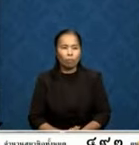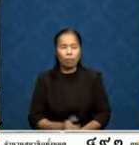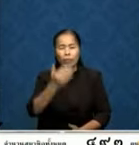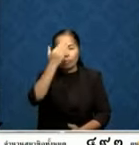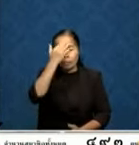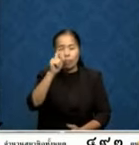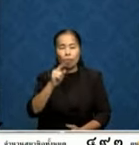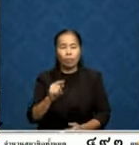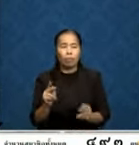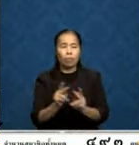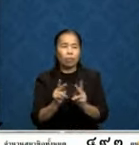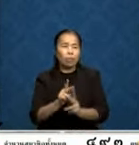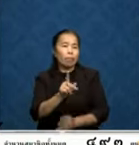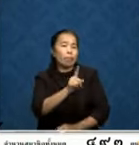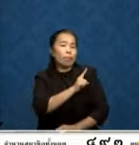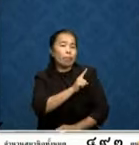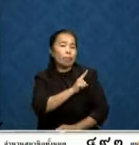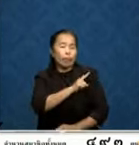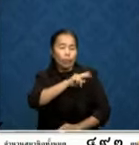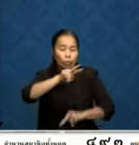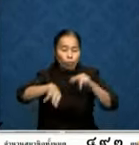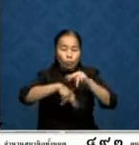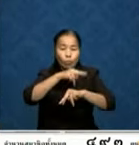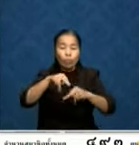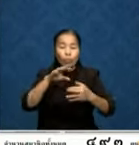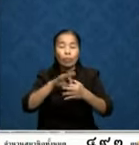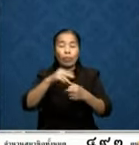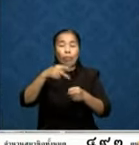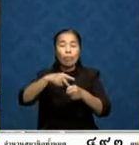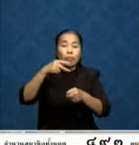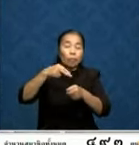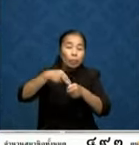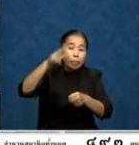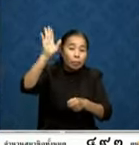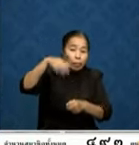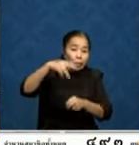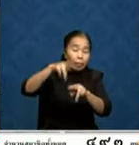คณะกรรมการกำกับพลังงานมาพอดีนี่ก็จะถามว่า